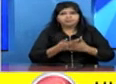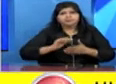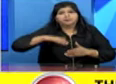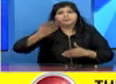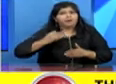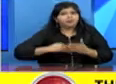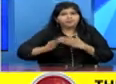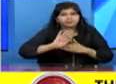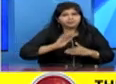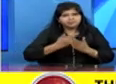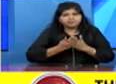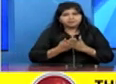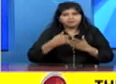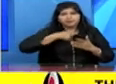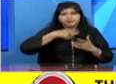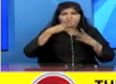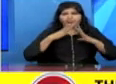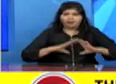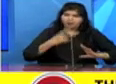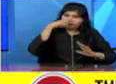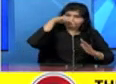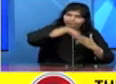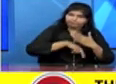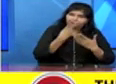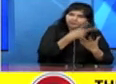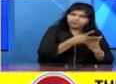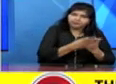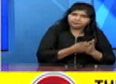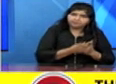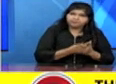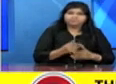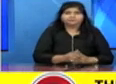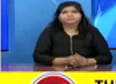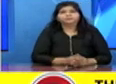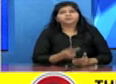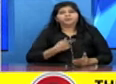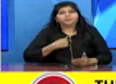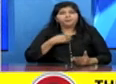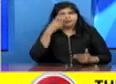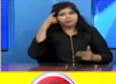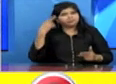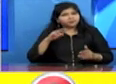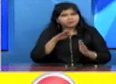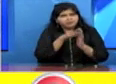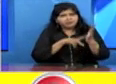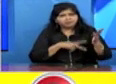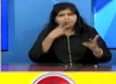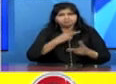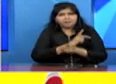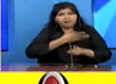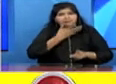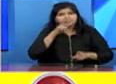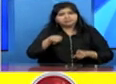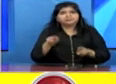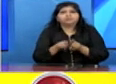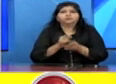मत निकलो, लेकिन अपने अंदर प्रवेश करो, अपने आप को जानने का प्रयास करो। जहाँ